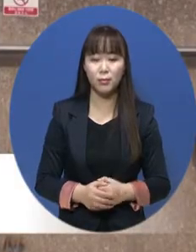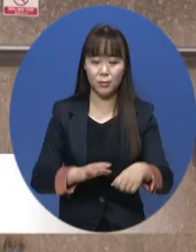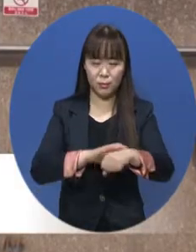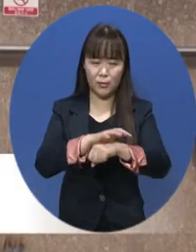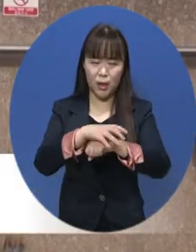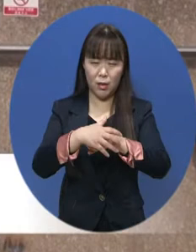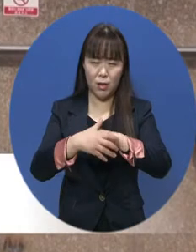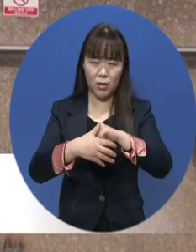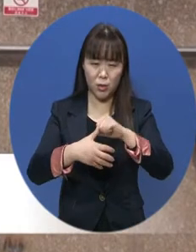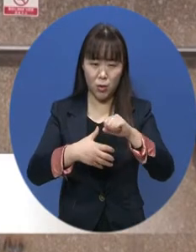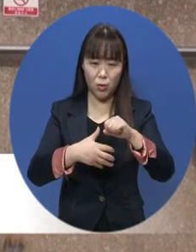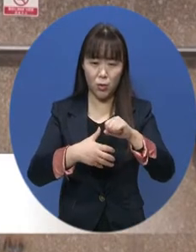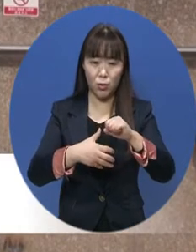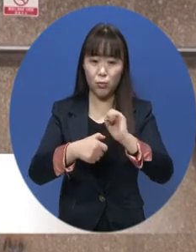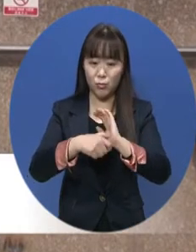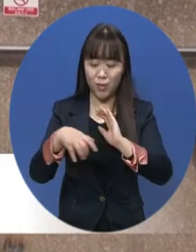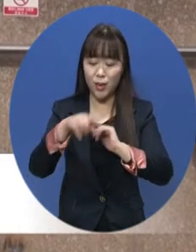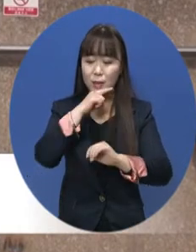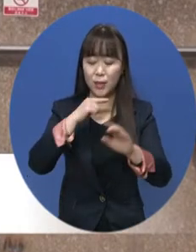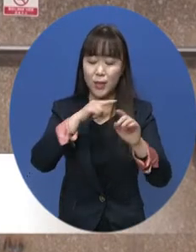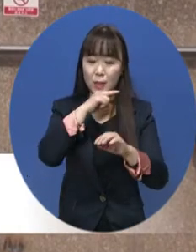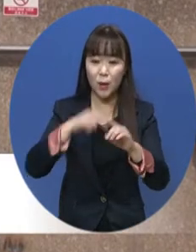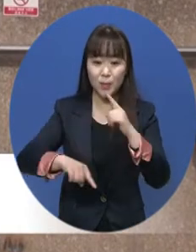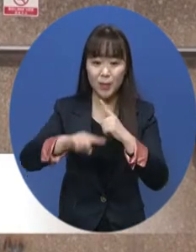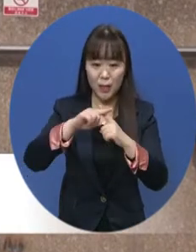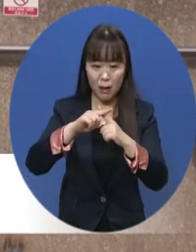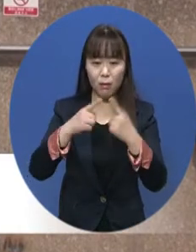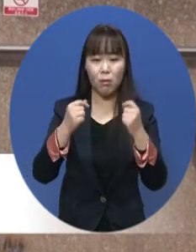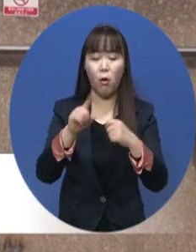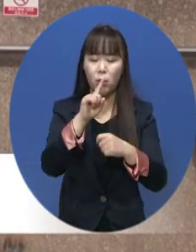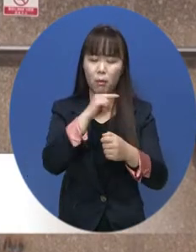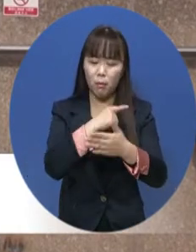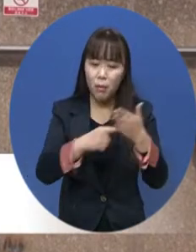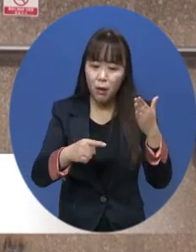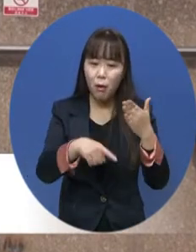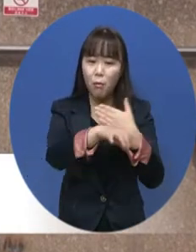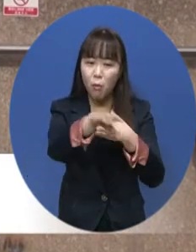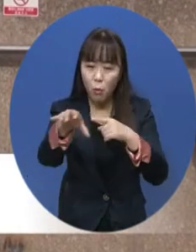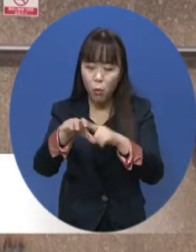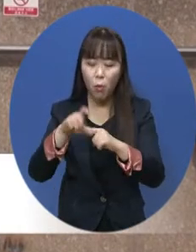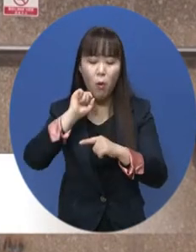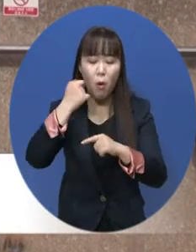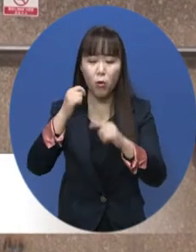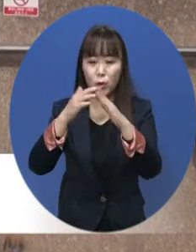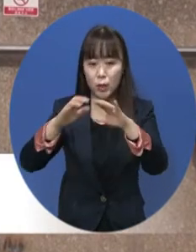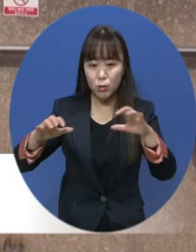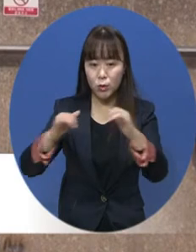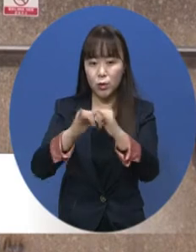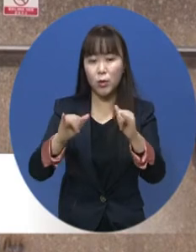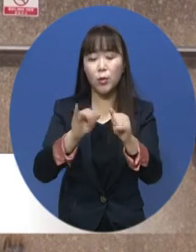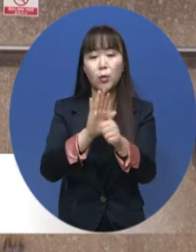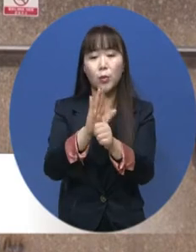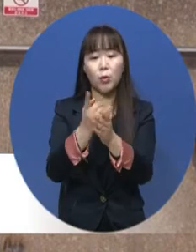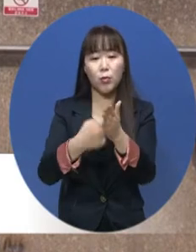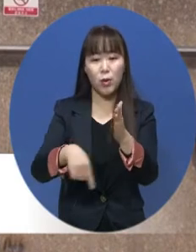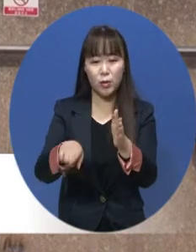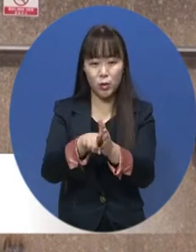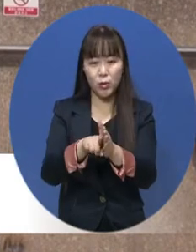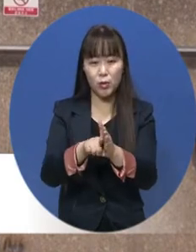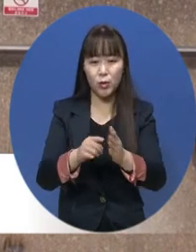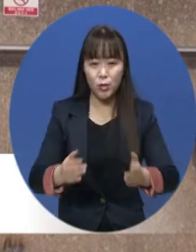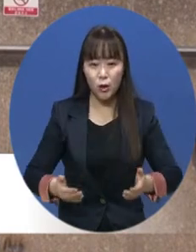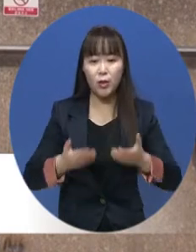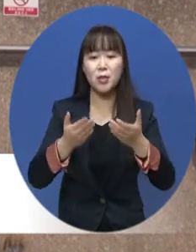세계적으로 알려져 있는 적십자잖아요. 재해가 났다든지 어려운 이웃을 돕기 위해서